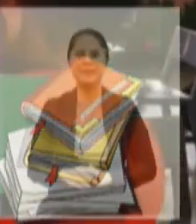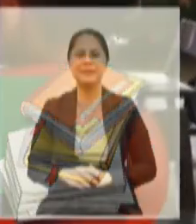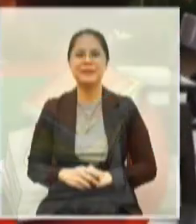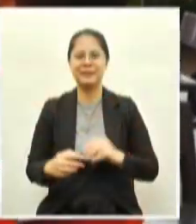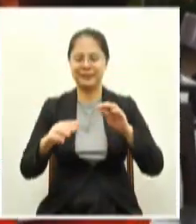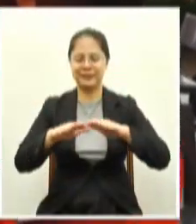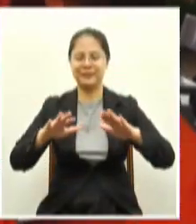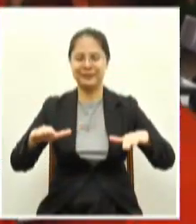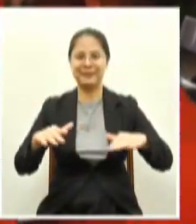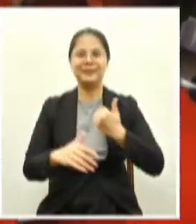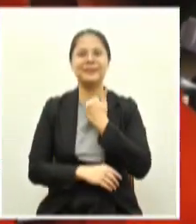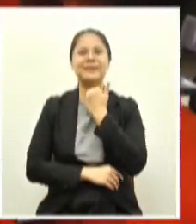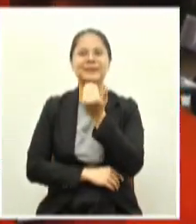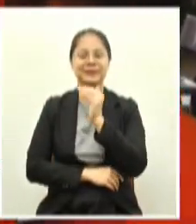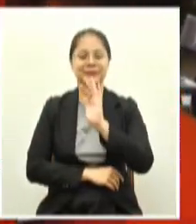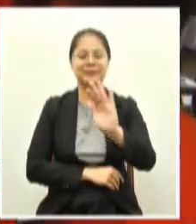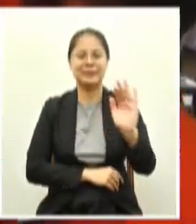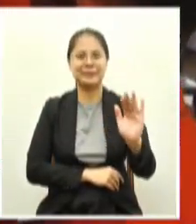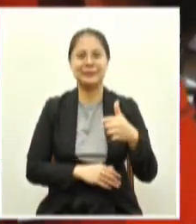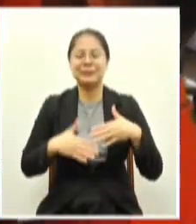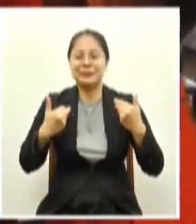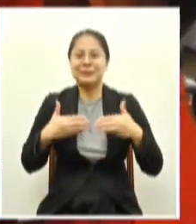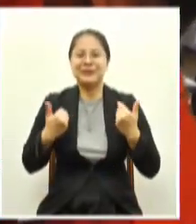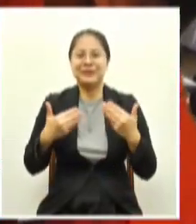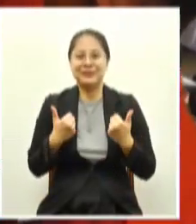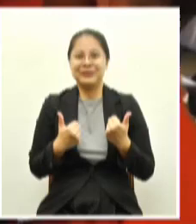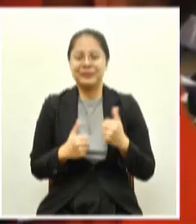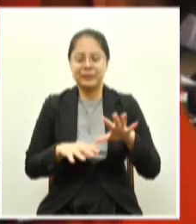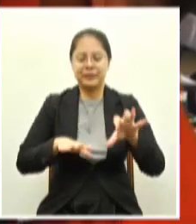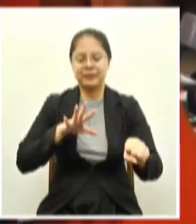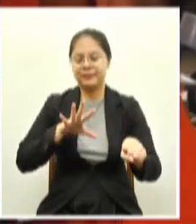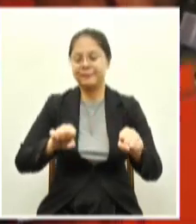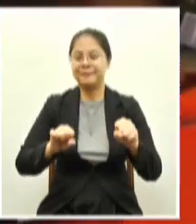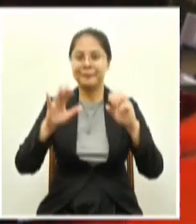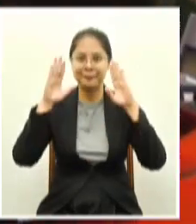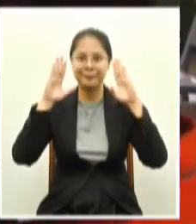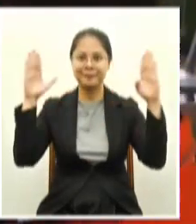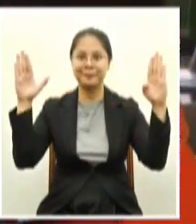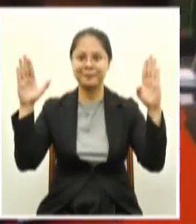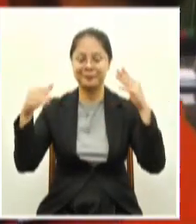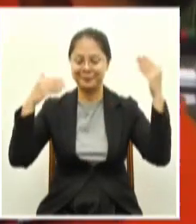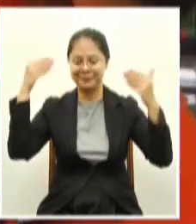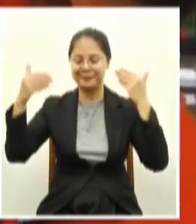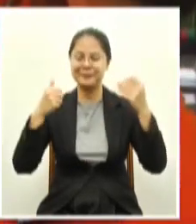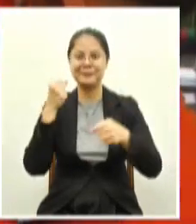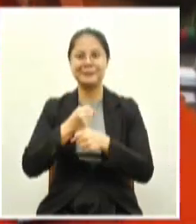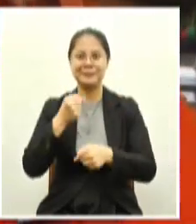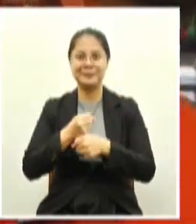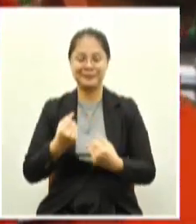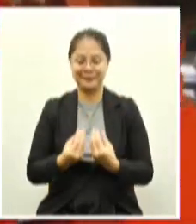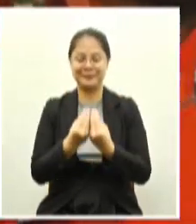เสียงของเด็กๆที่กำลังสนุกสนานตื่นเต้นเมื่อได้หยิบจับมีประสบการณ์ร่วมกับกิจกรรมที่ครูได้ออกแบบ